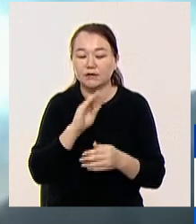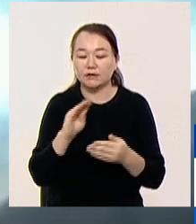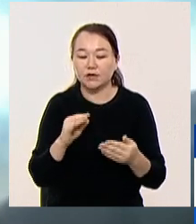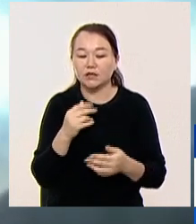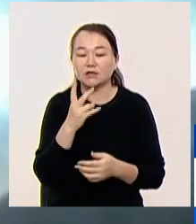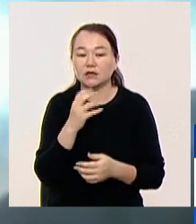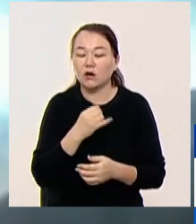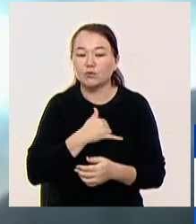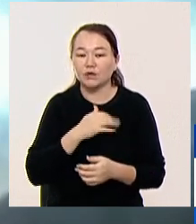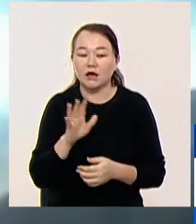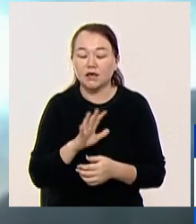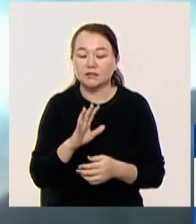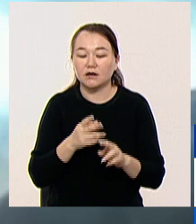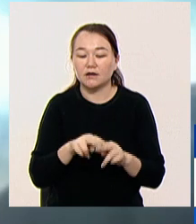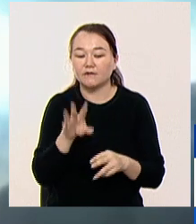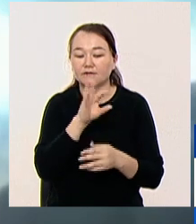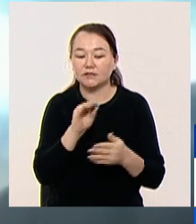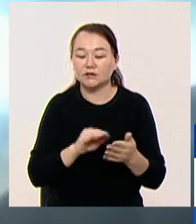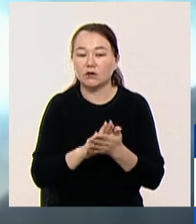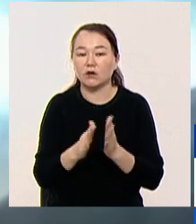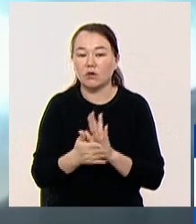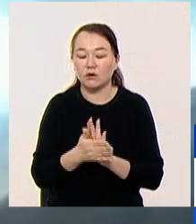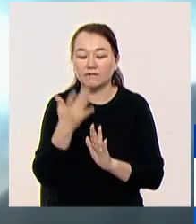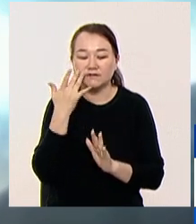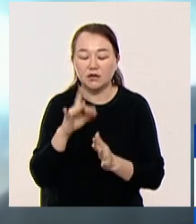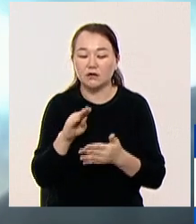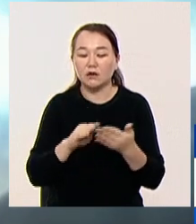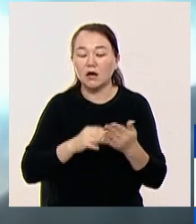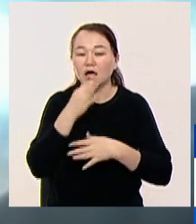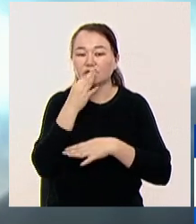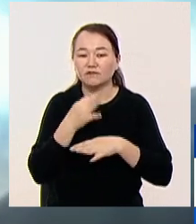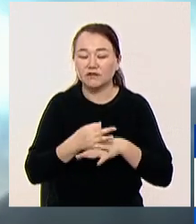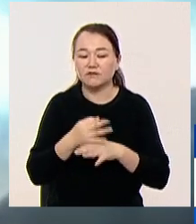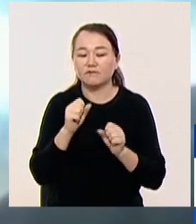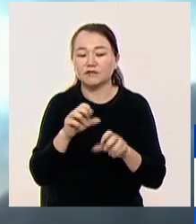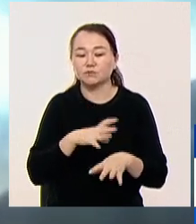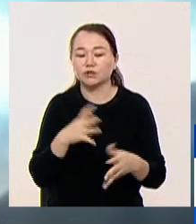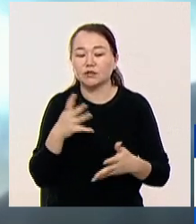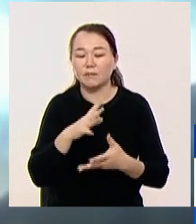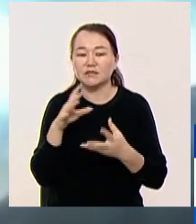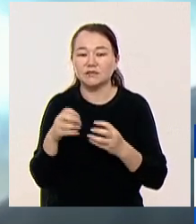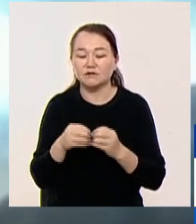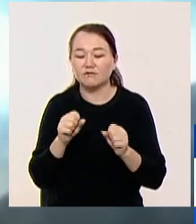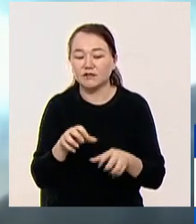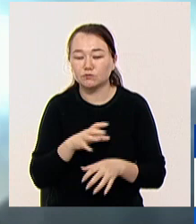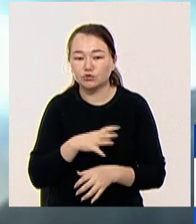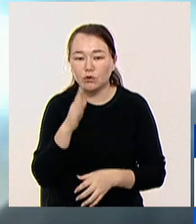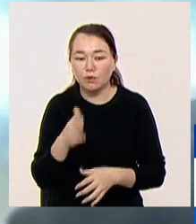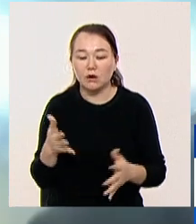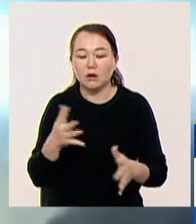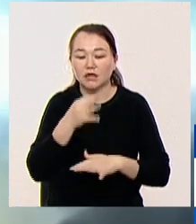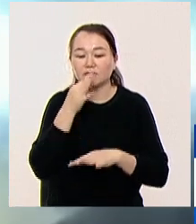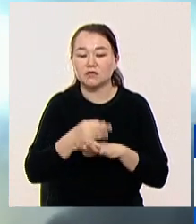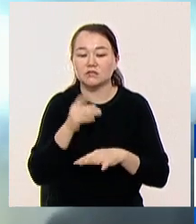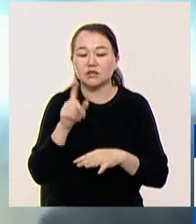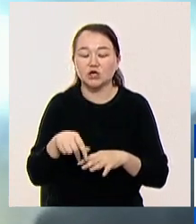нас, да, они везде заключают договор. Там четко прописана ответственность, какая возможна, какие последствия возможны, какая ответственность даже